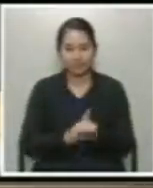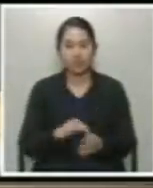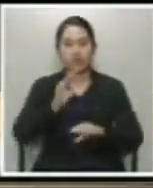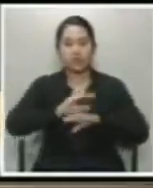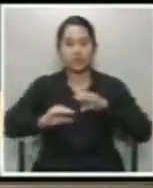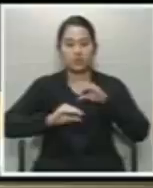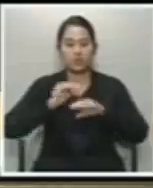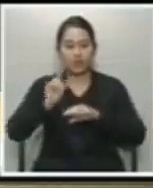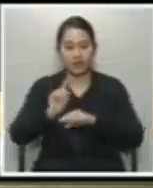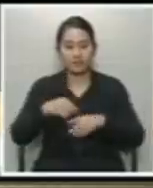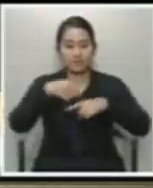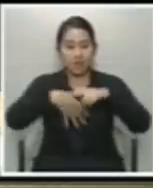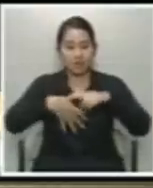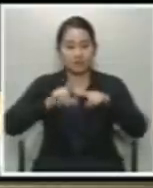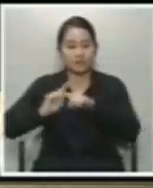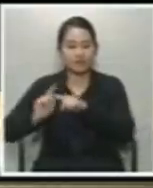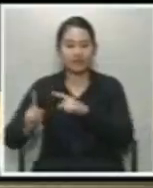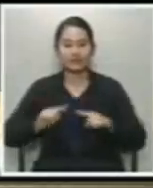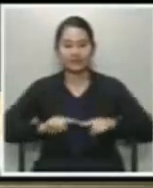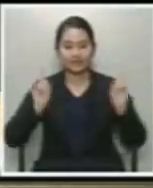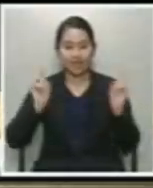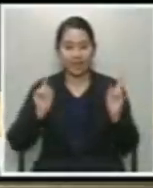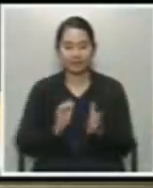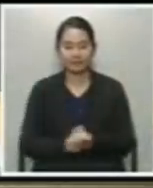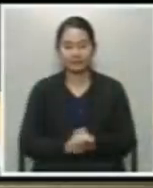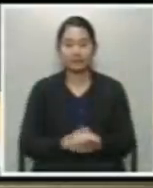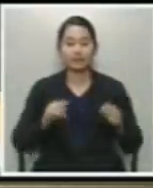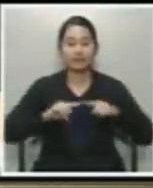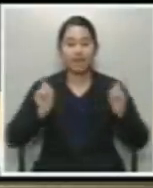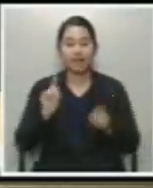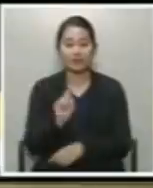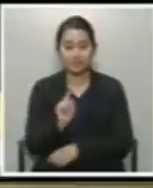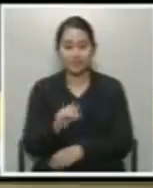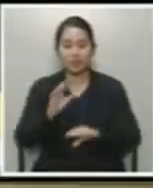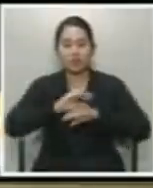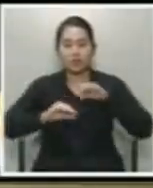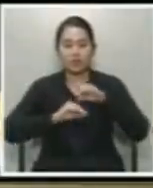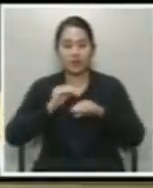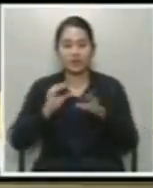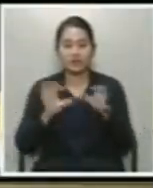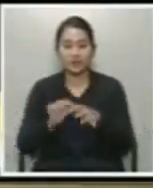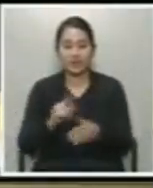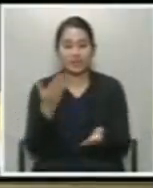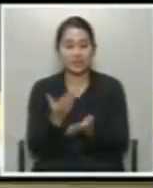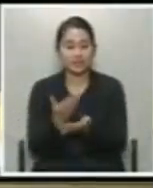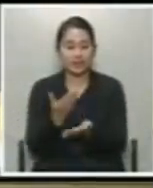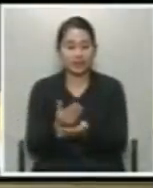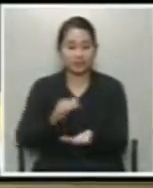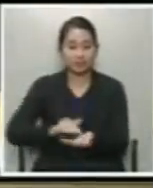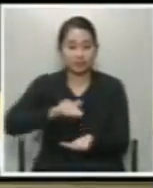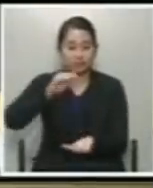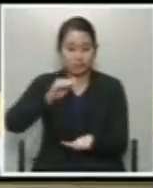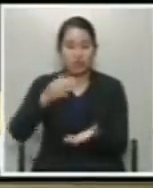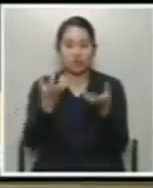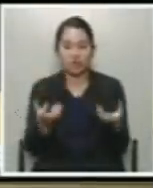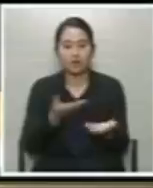อินฟราสตรักเจอร์จะต่างกับโครงการอื่นนะครับต่างตอนที่ว่าโครงการที่อินฟราสตรักเจอร์เงินส่วนใหญ่ใช้ไปในการซื้อ